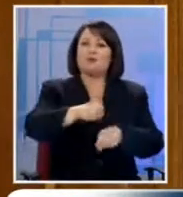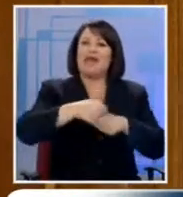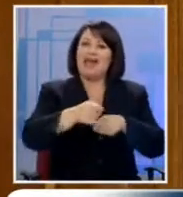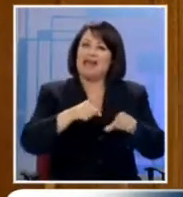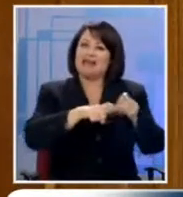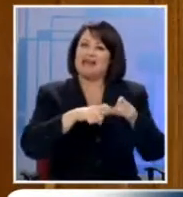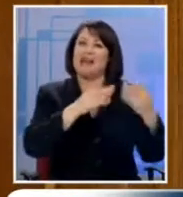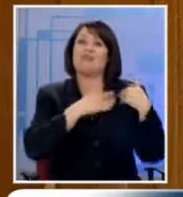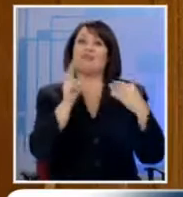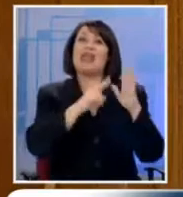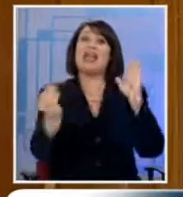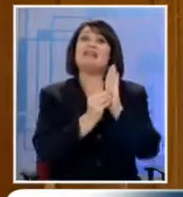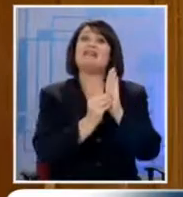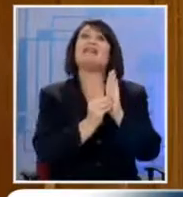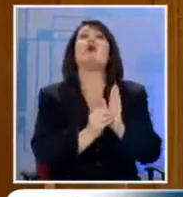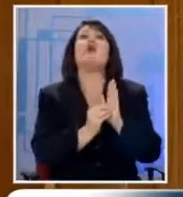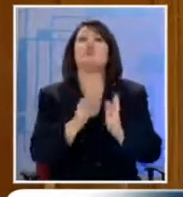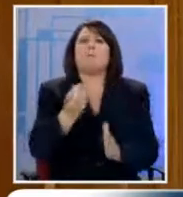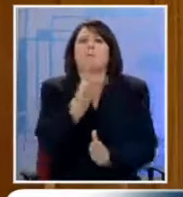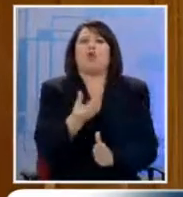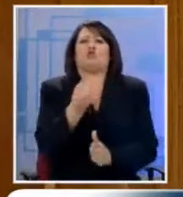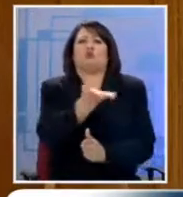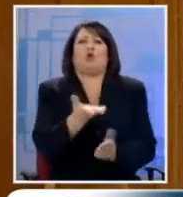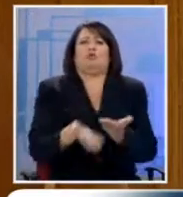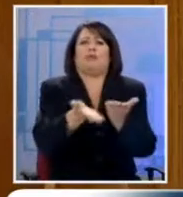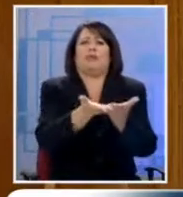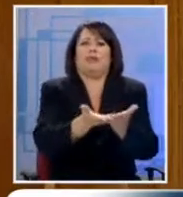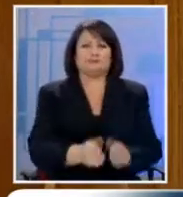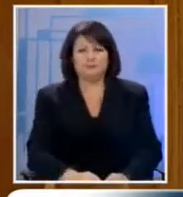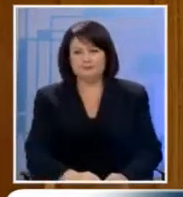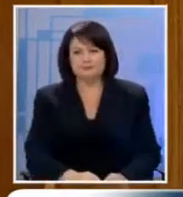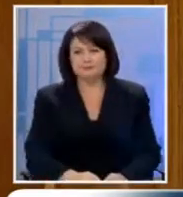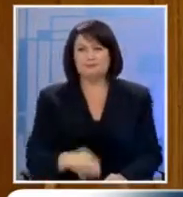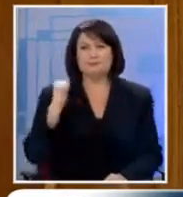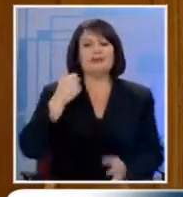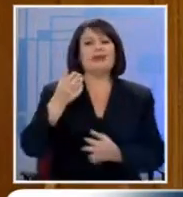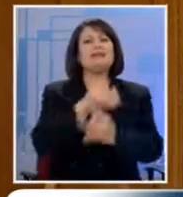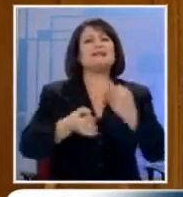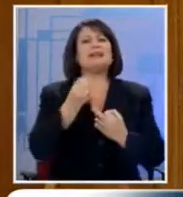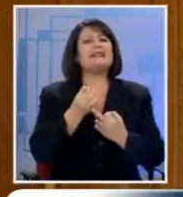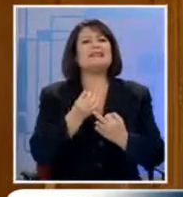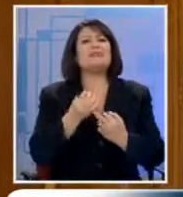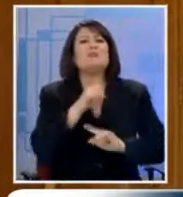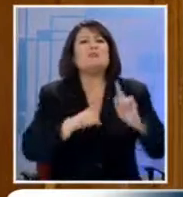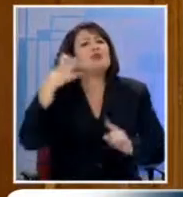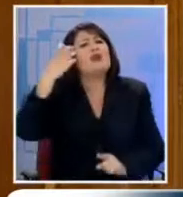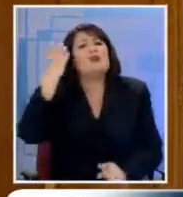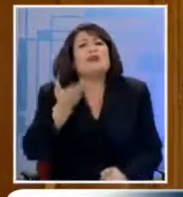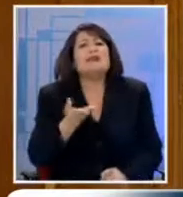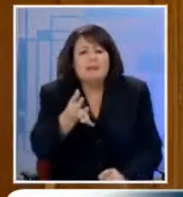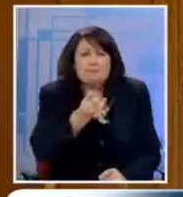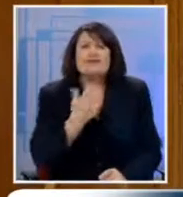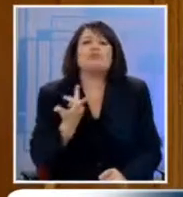για ρήτρες δίνονται μπόνους. Οι χθεσινές εξαγγελίες σας δεν καταλάβαμε προς ποιους απευθύνονται. Πείτε